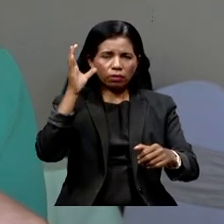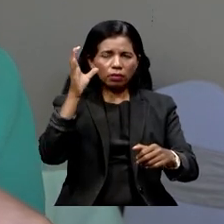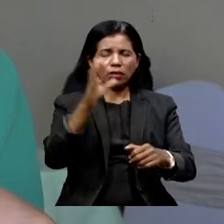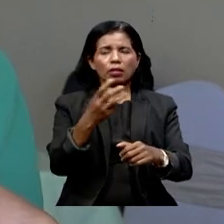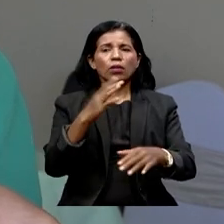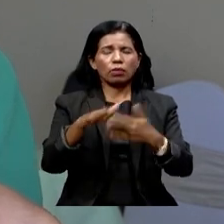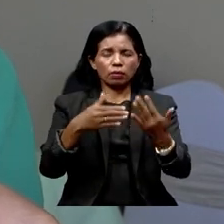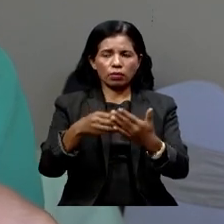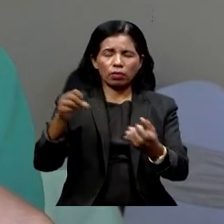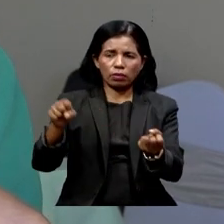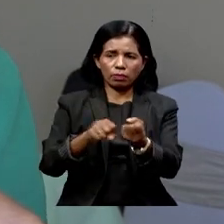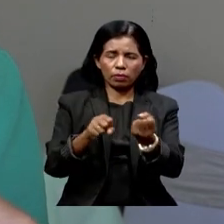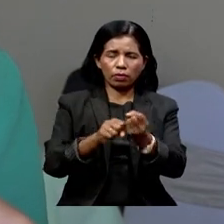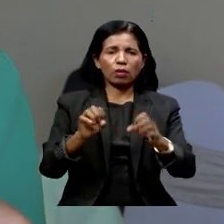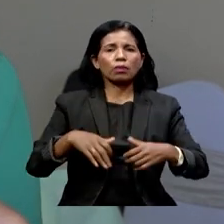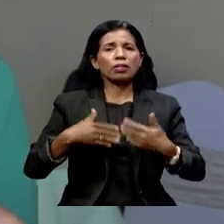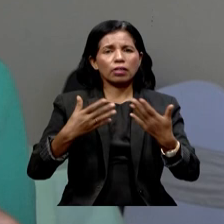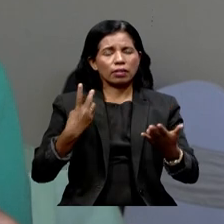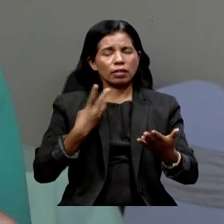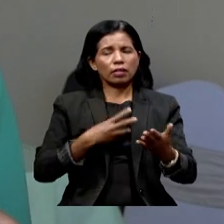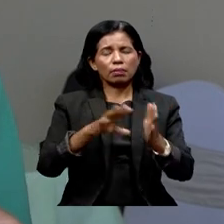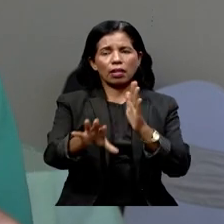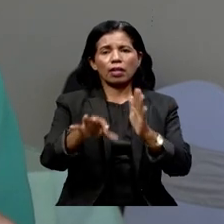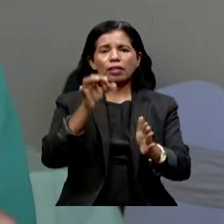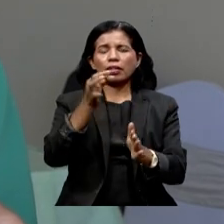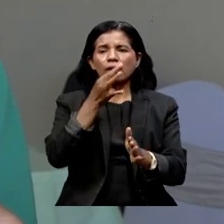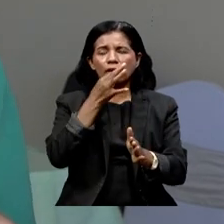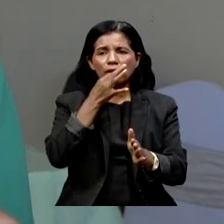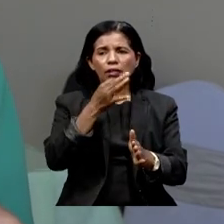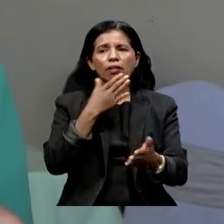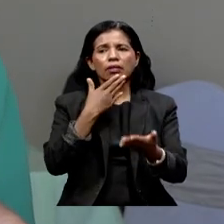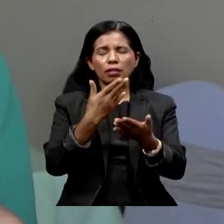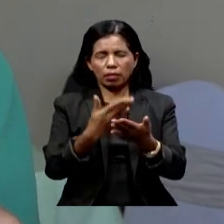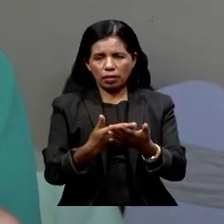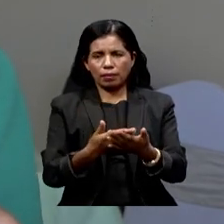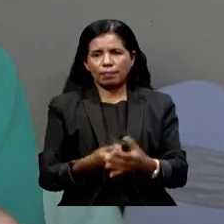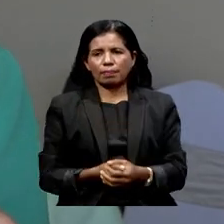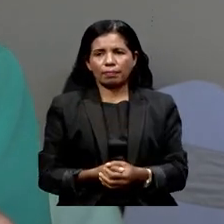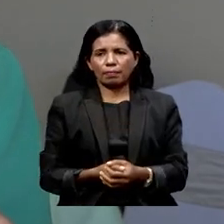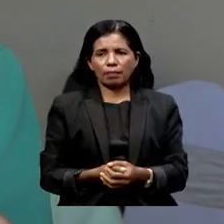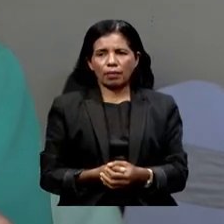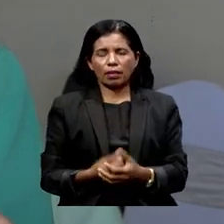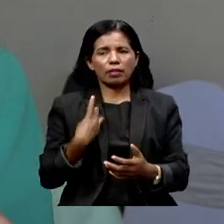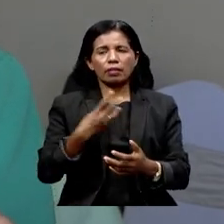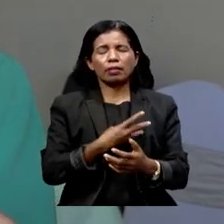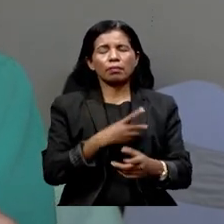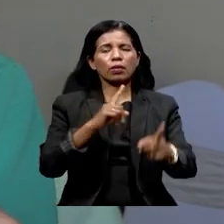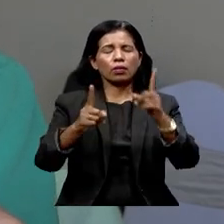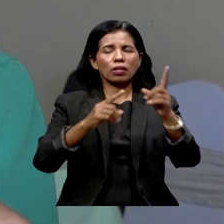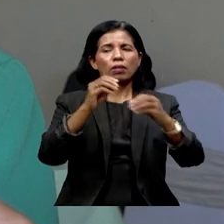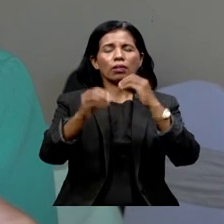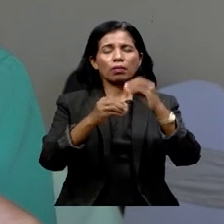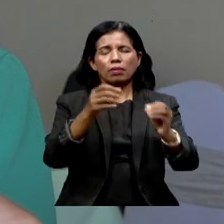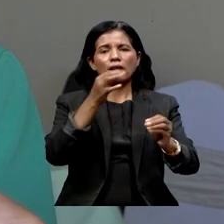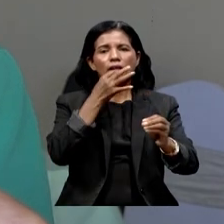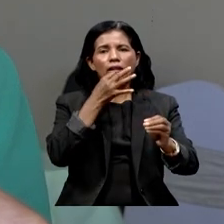ma kontribui ba atu nusama kita bele hetang ihang nebe ke suficiente ita mos kuliah ba sobrani ai ha